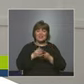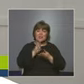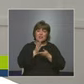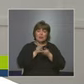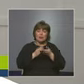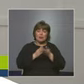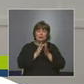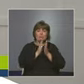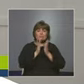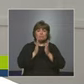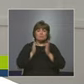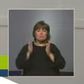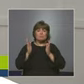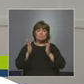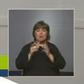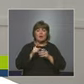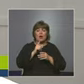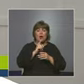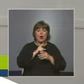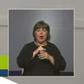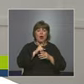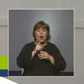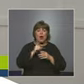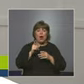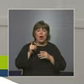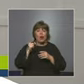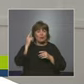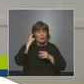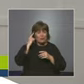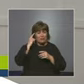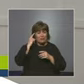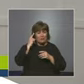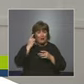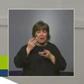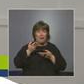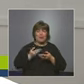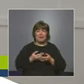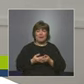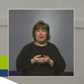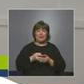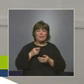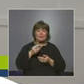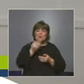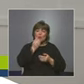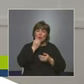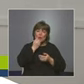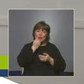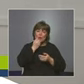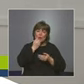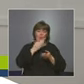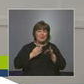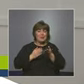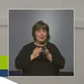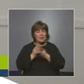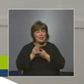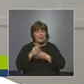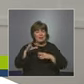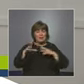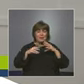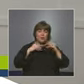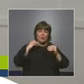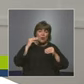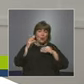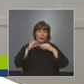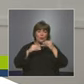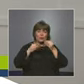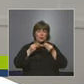Няколко са книгите с това заглавие и са наистина един любопитен начин да обогатим своите познания. Както знаем, море